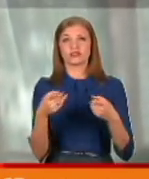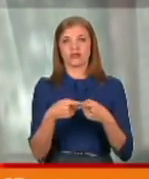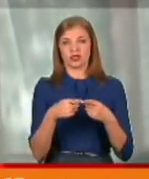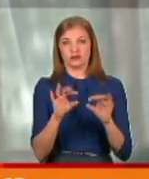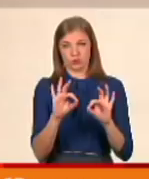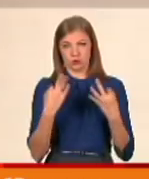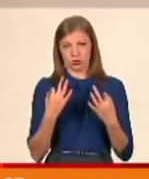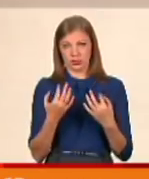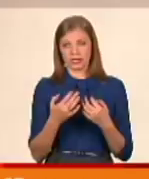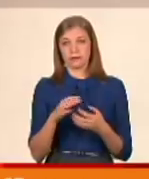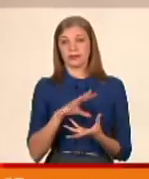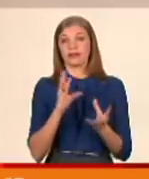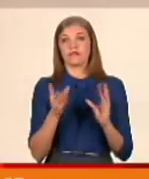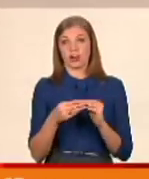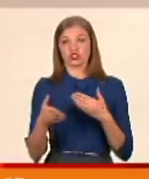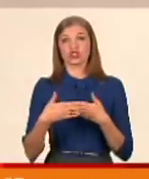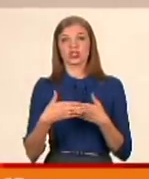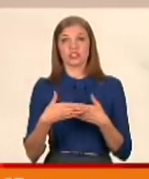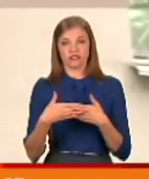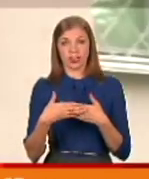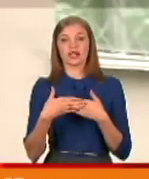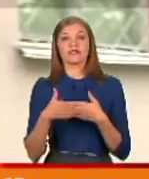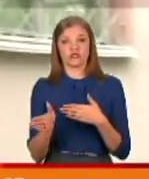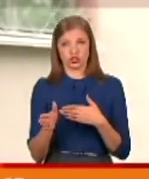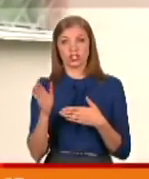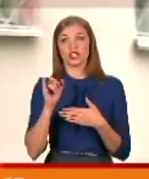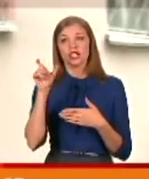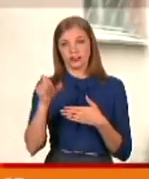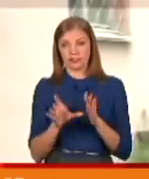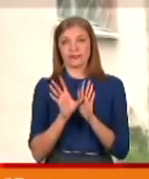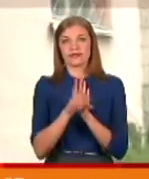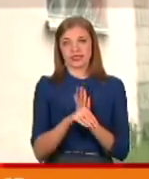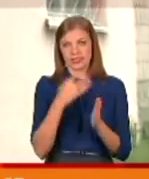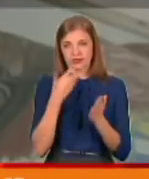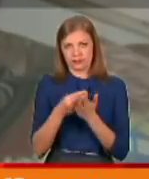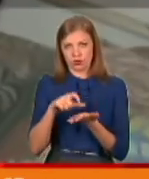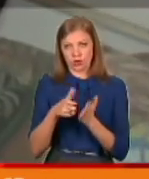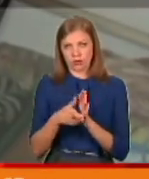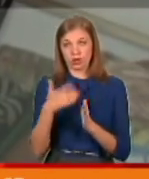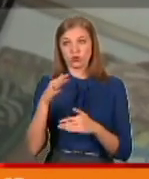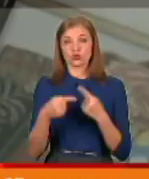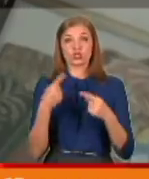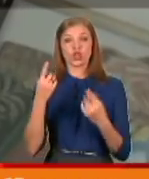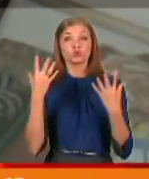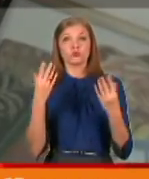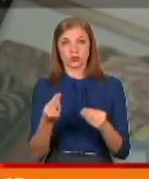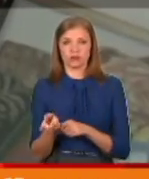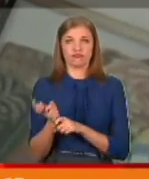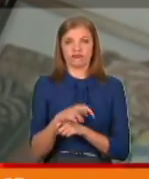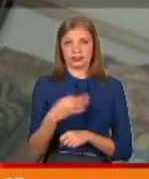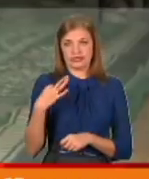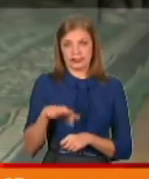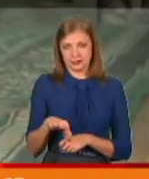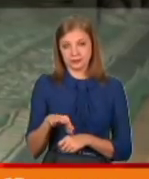квартирантів впустити його. Врешті двері пенсіонерові відчинили, і він вселився у свою кімнату. Та вже наступного дня з'явився